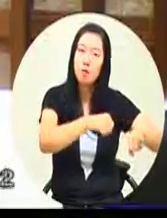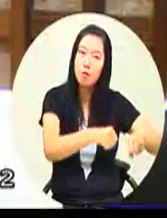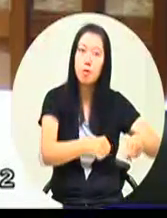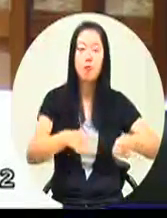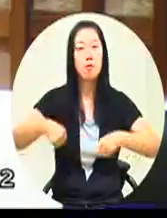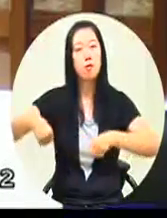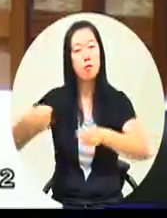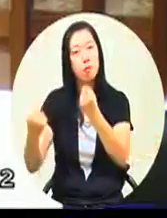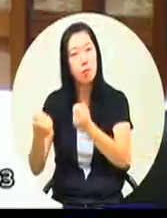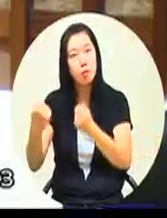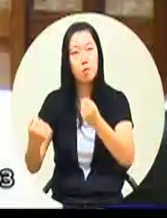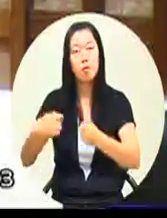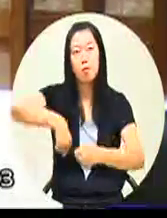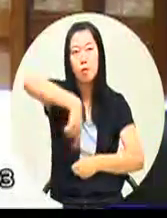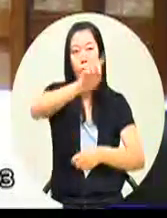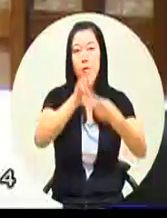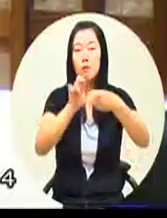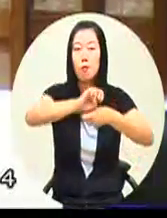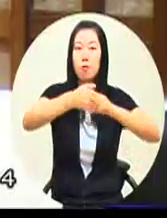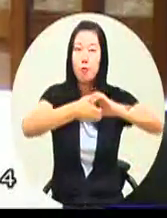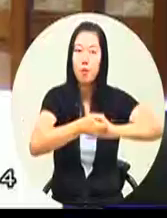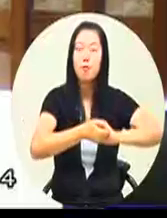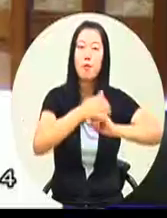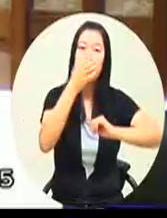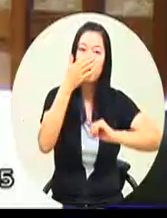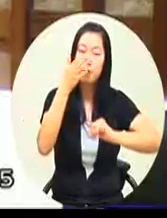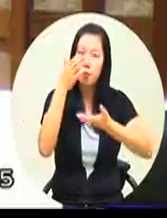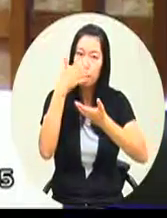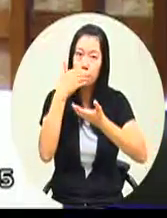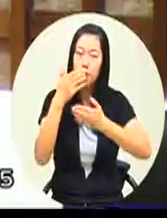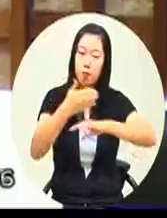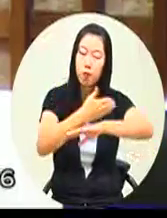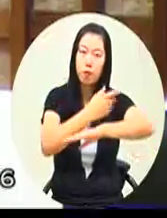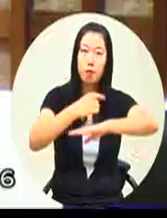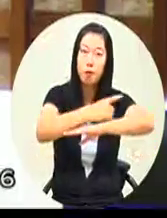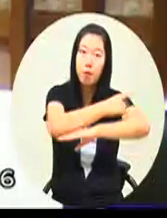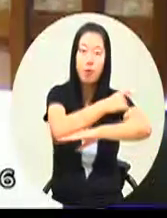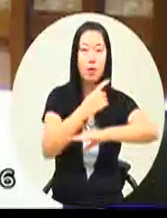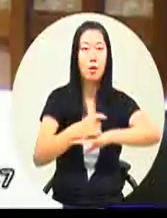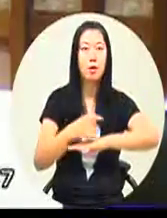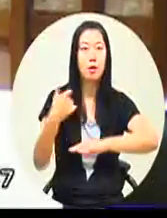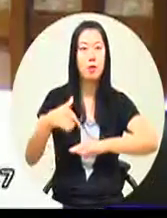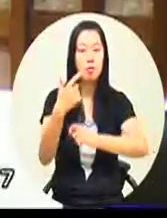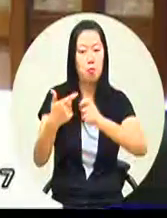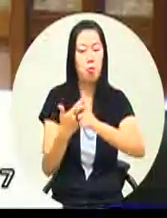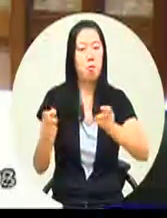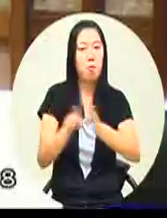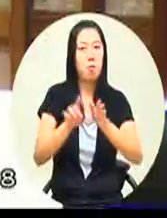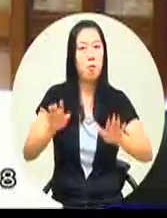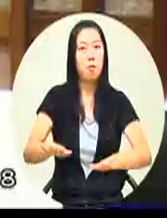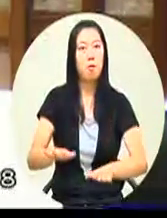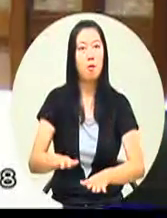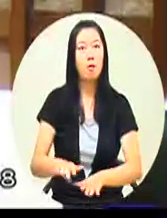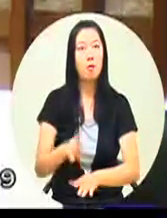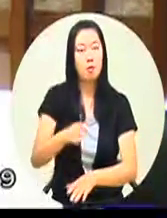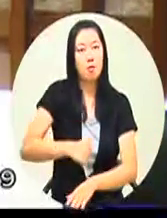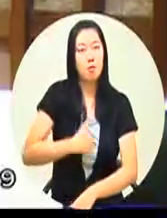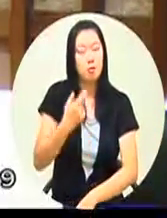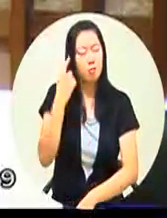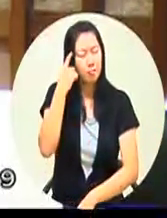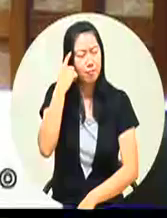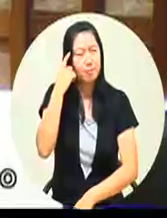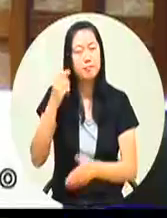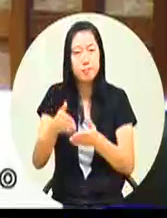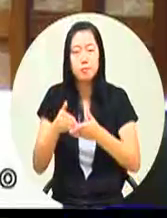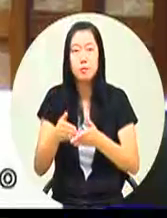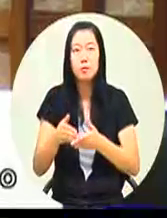开车好来家庭啊食海产，家庭来餐寮食土鸡啊，啊安尼到即摆六冬啊，我是感觉讲你真正想做办法，你阁